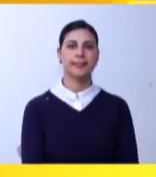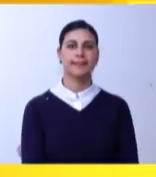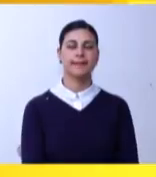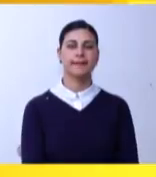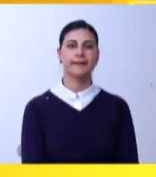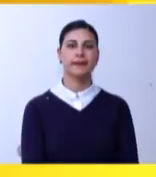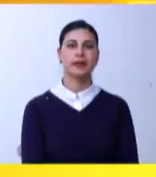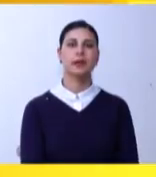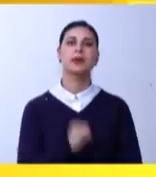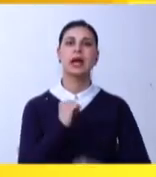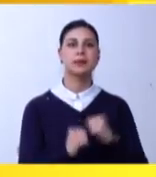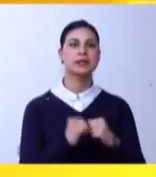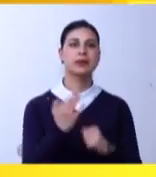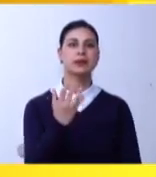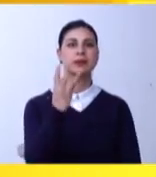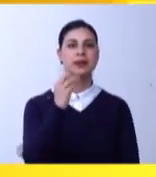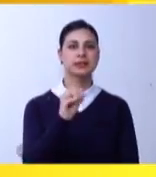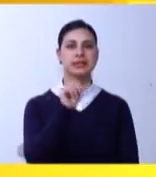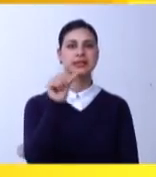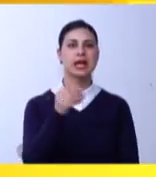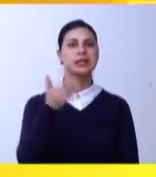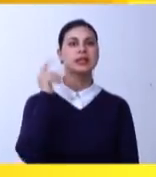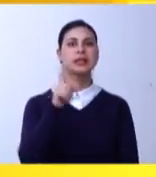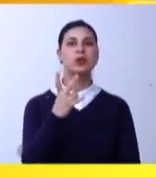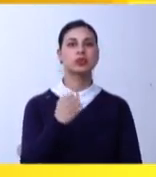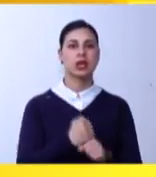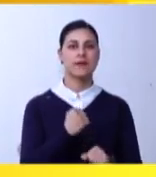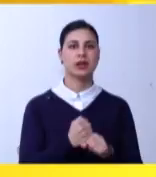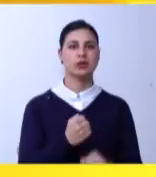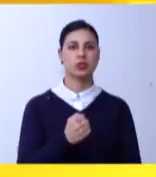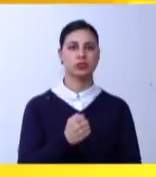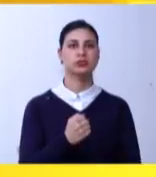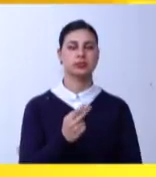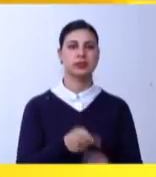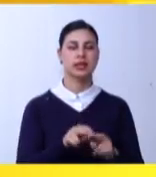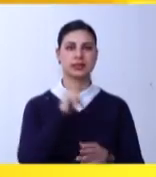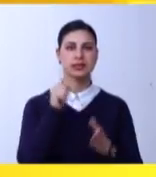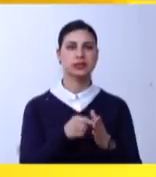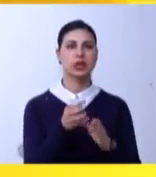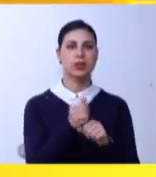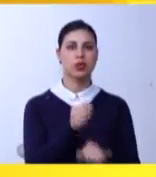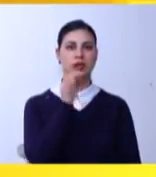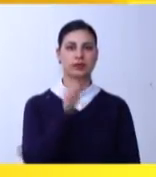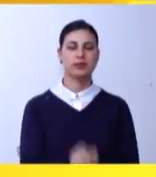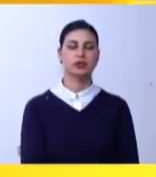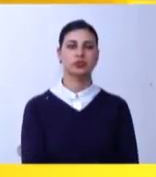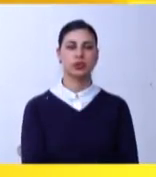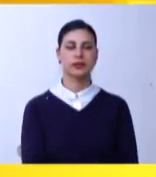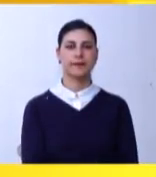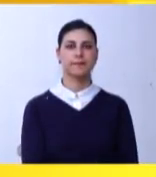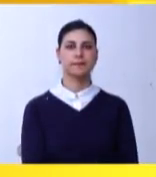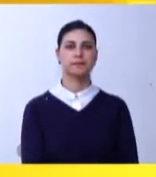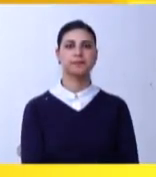გარბენამდე რამდენიმე საათით ადრე, ანუ წინა საღამოს რა უნდა გავაკეთოთ? მოდით აი ეს საკითხები მოკლედ გვიპასუხეთ. და ჩვენ